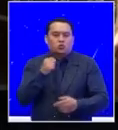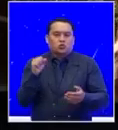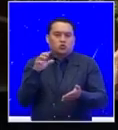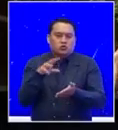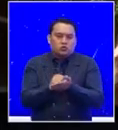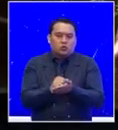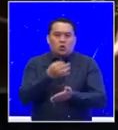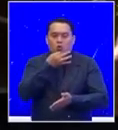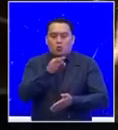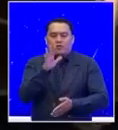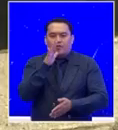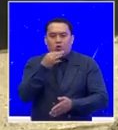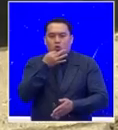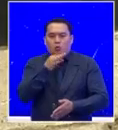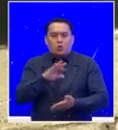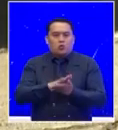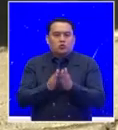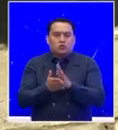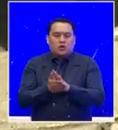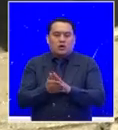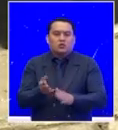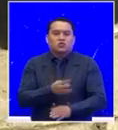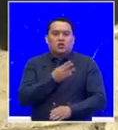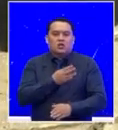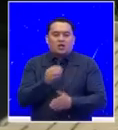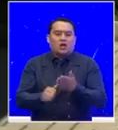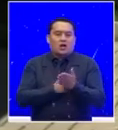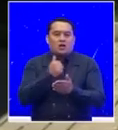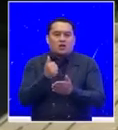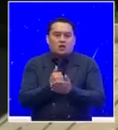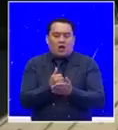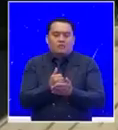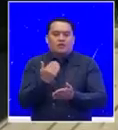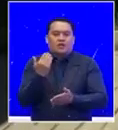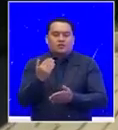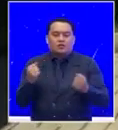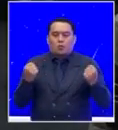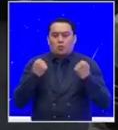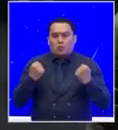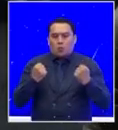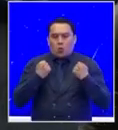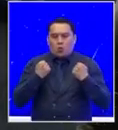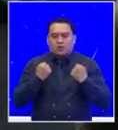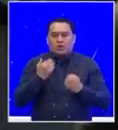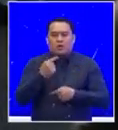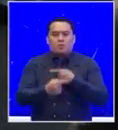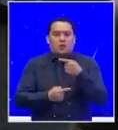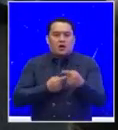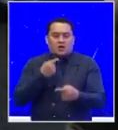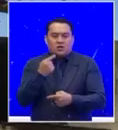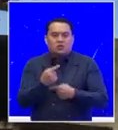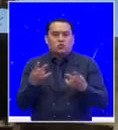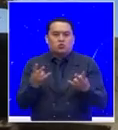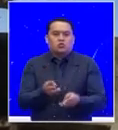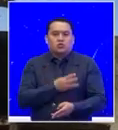заниматься можно в любом возрасте и в любых условиях, было бы желание. Однако в любом деле, в том числе и спорте, должны быть преемники и последователи.